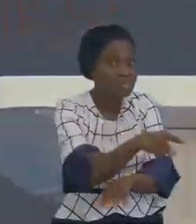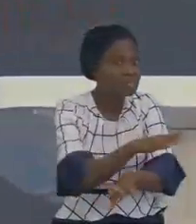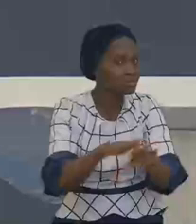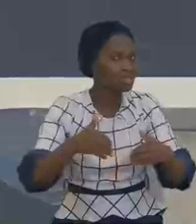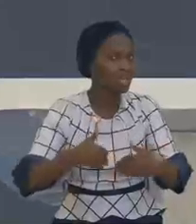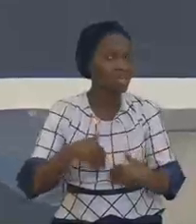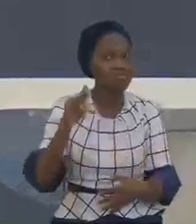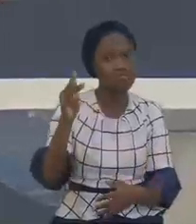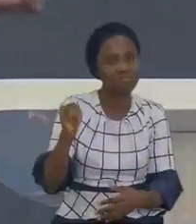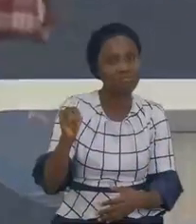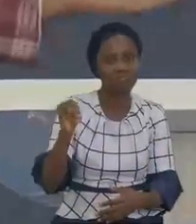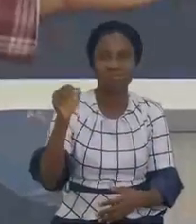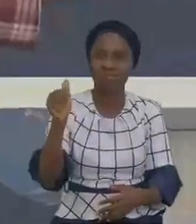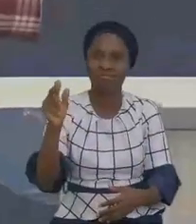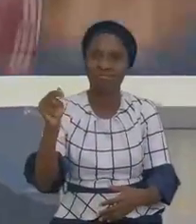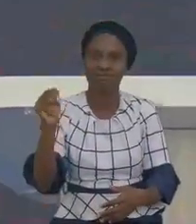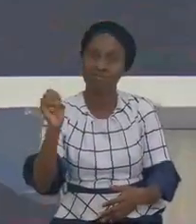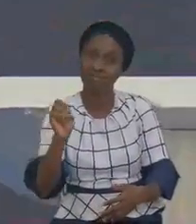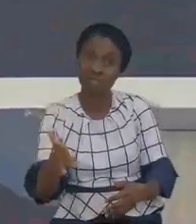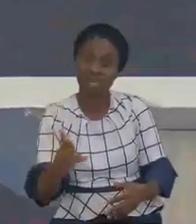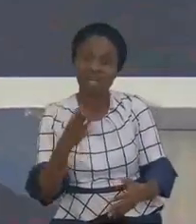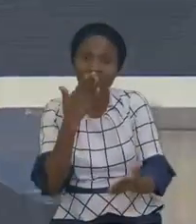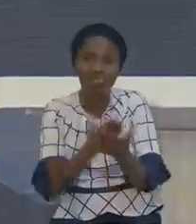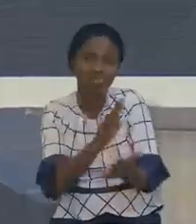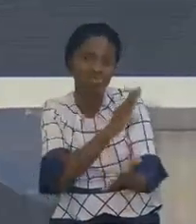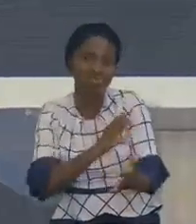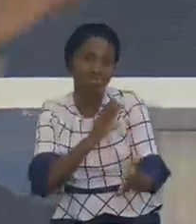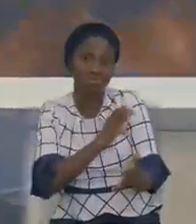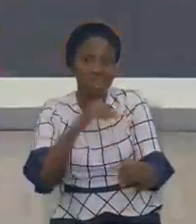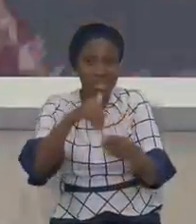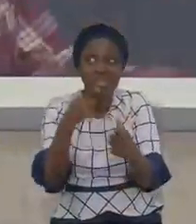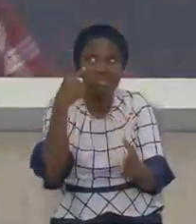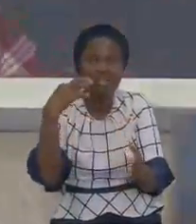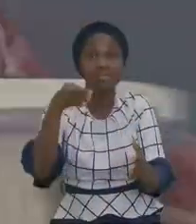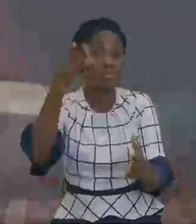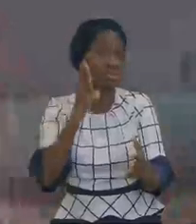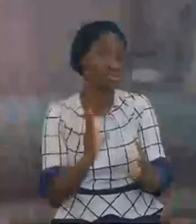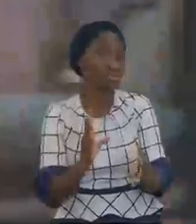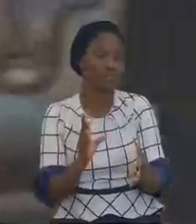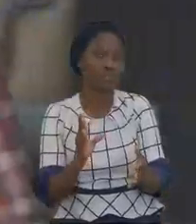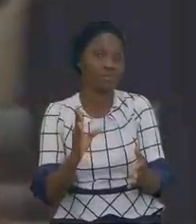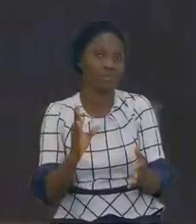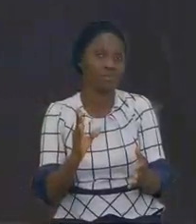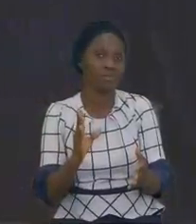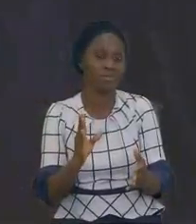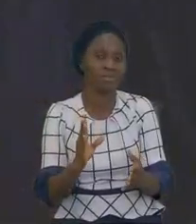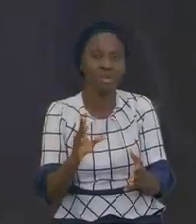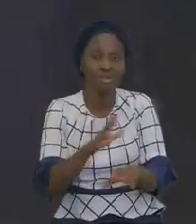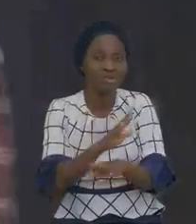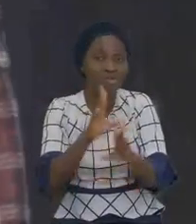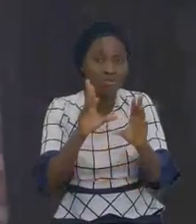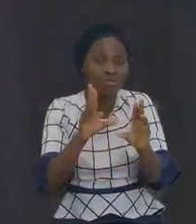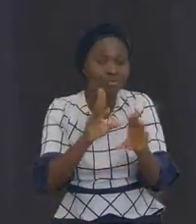l'Éternel, la manne a mangé, mais pas de bonne manière dans leur caractère. Voilà pourquoi ils faisaient les détours,